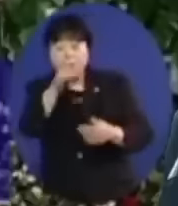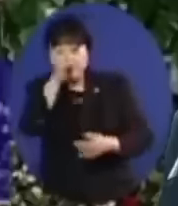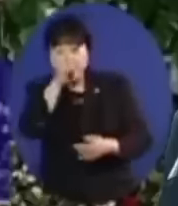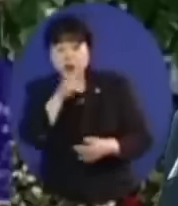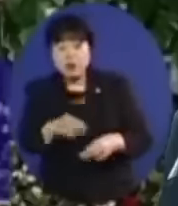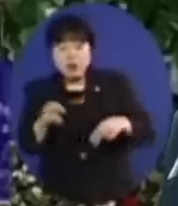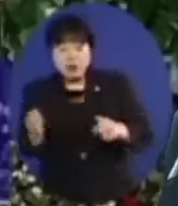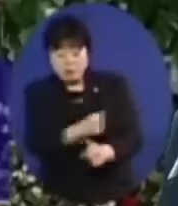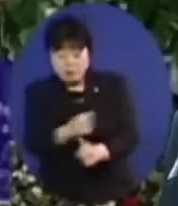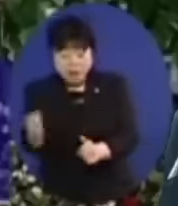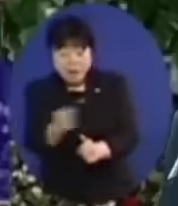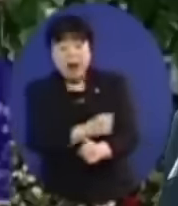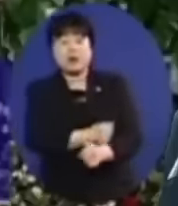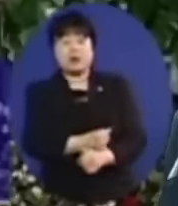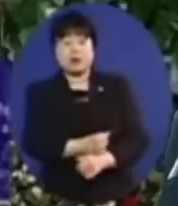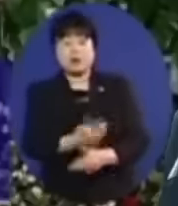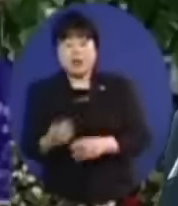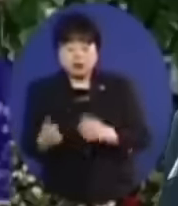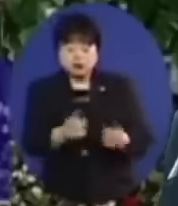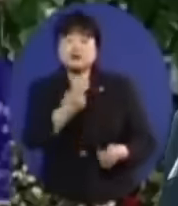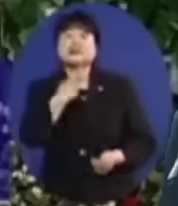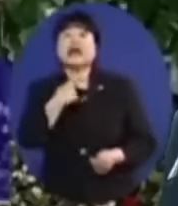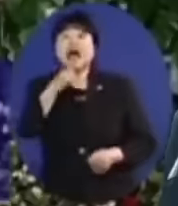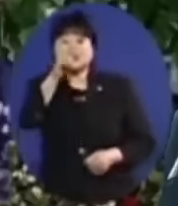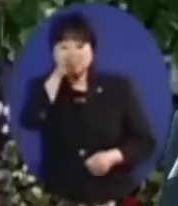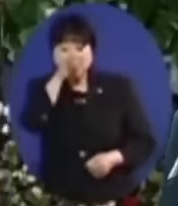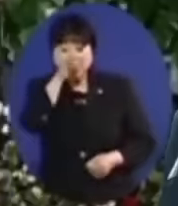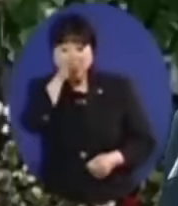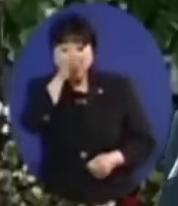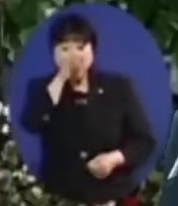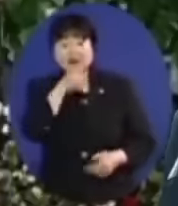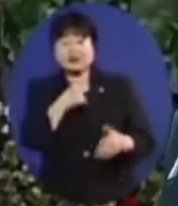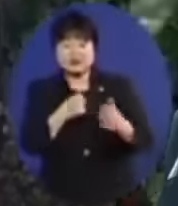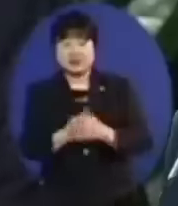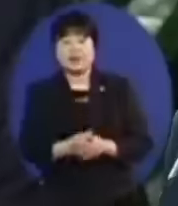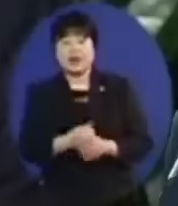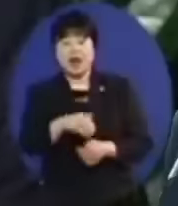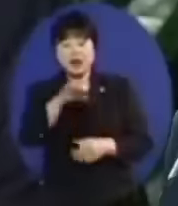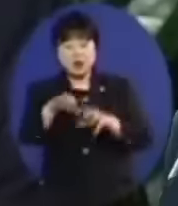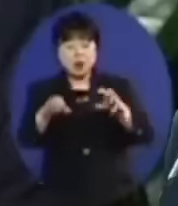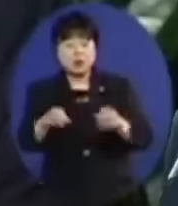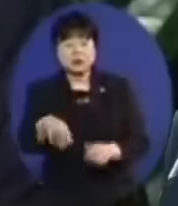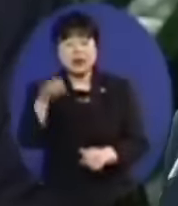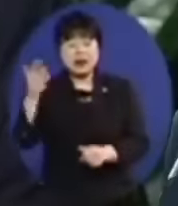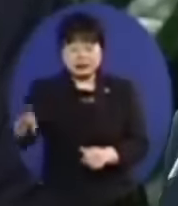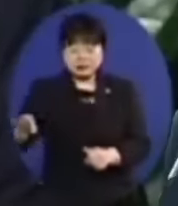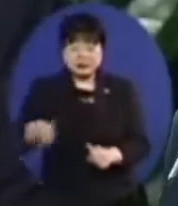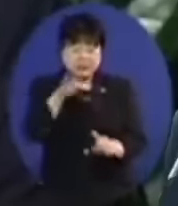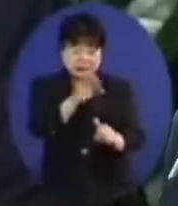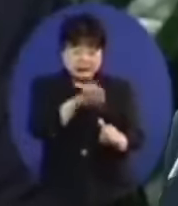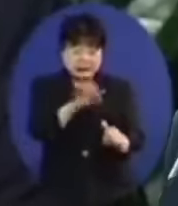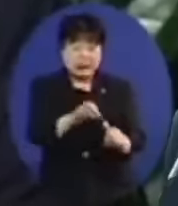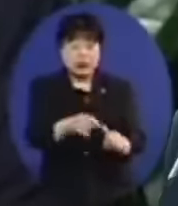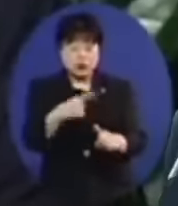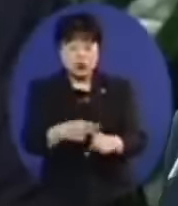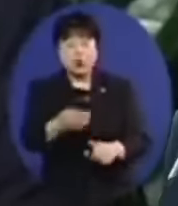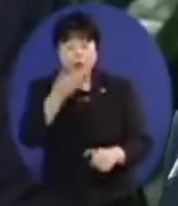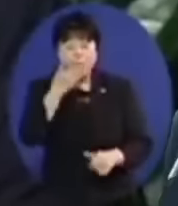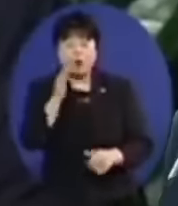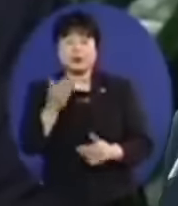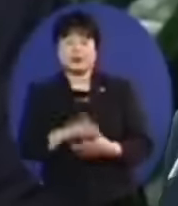매도 수없이 맞고 여러 번 죽을 뻔 당했다. 그러므로 하는 것마다 업신여김을 당하고 욕보임을